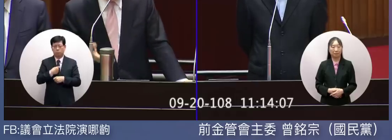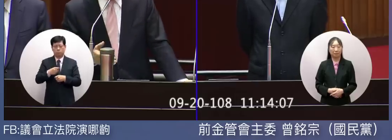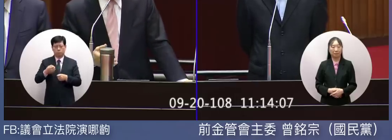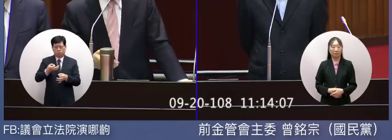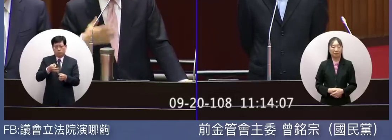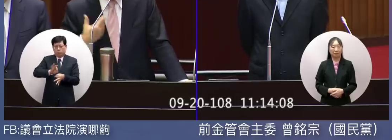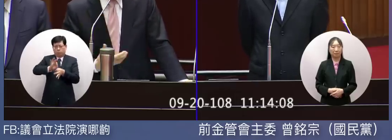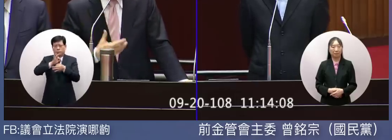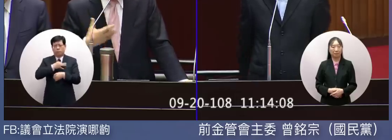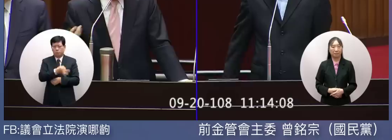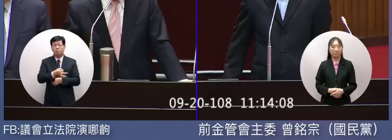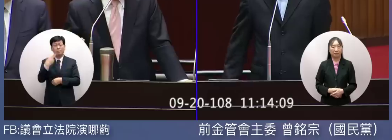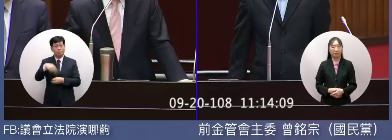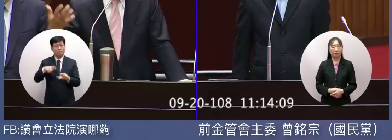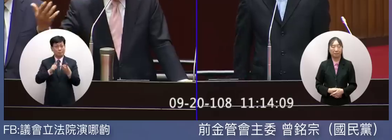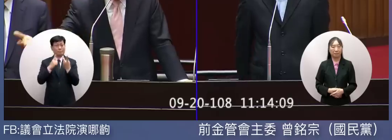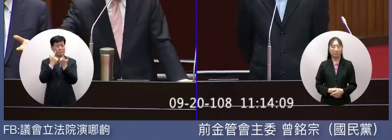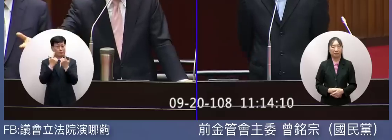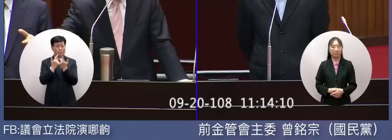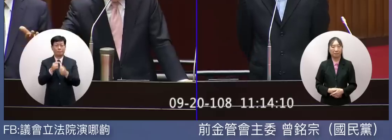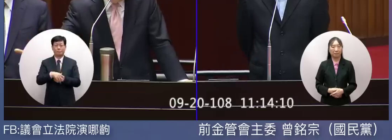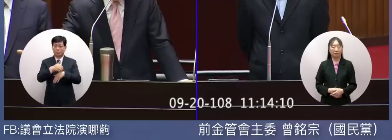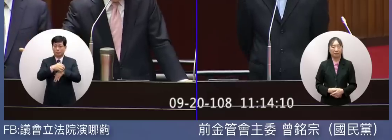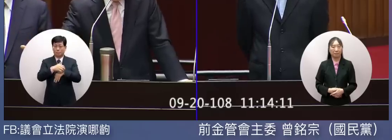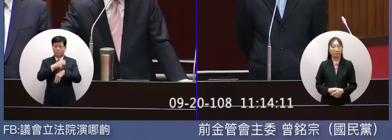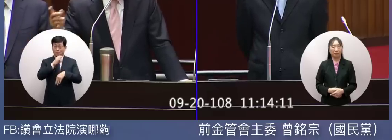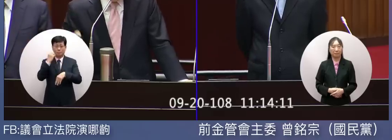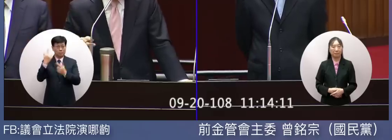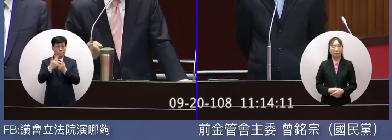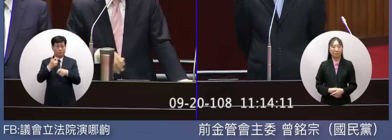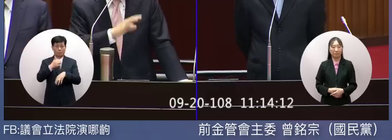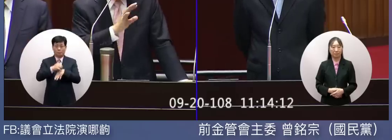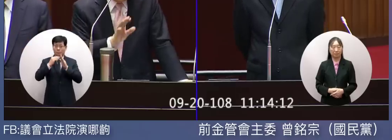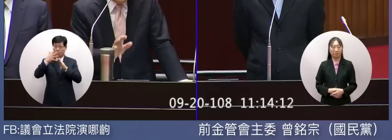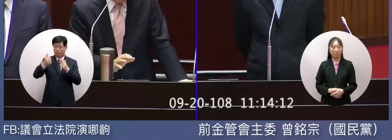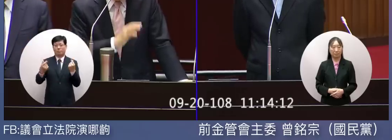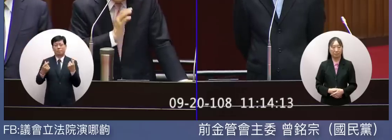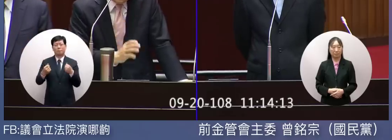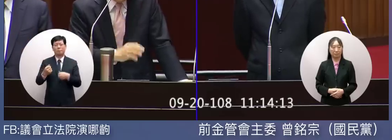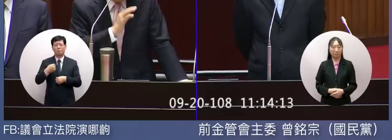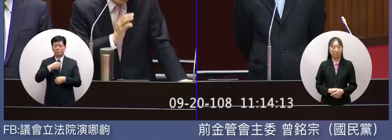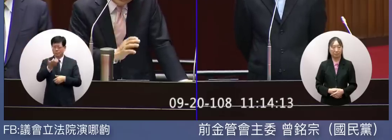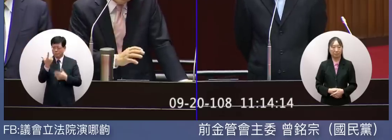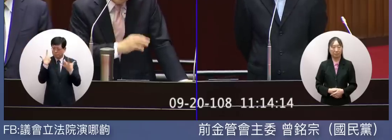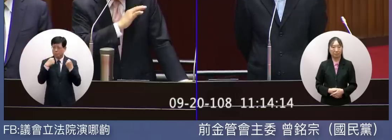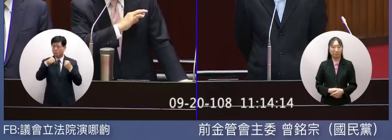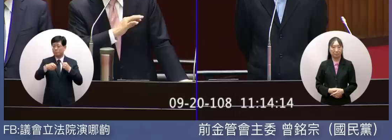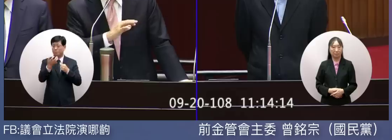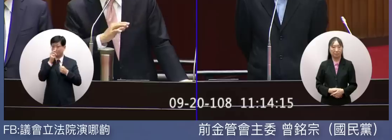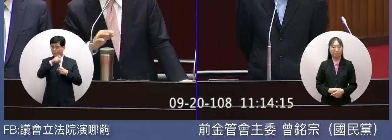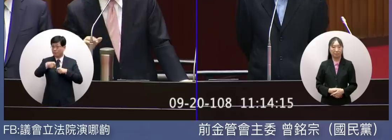设经费，我去到台北侯市长也是这样。所以前瞻基础建